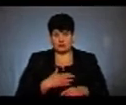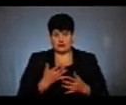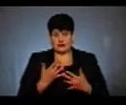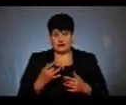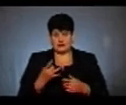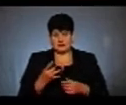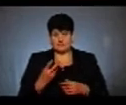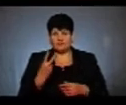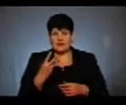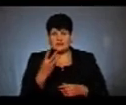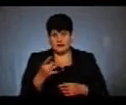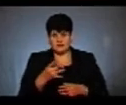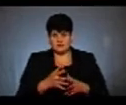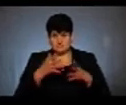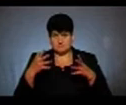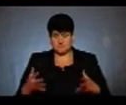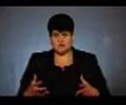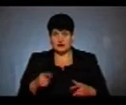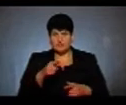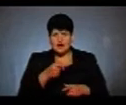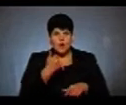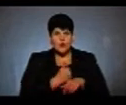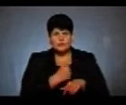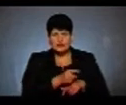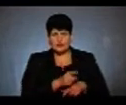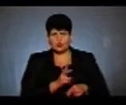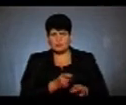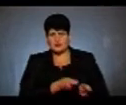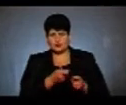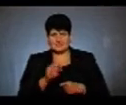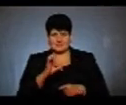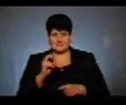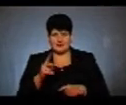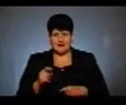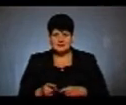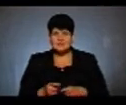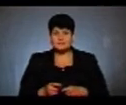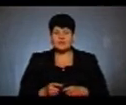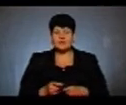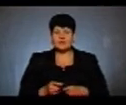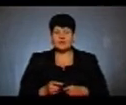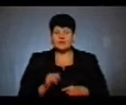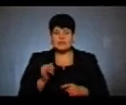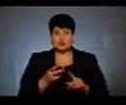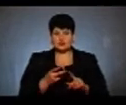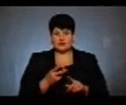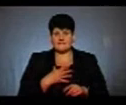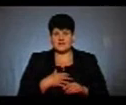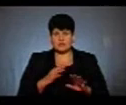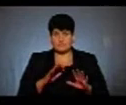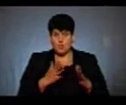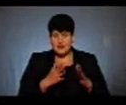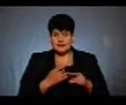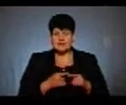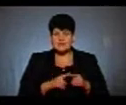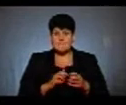рази навіть. А вона є головним переносчиком сказу. Це один момент, скажімо так, польовий сказ. І другий дуже важливий момент –